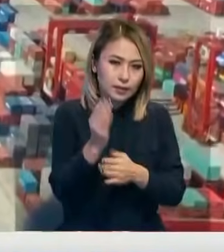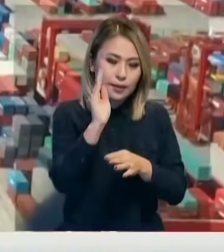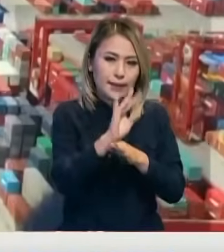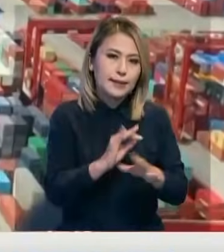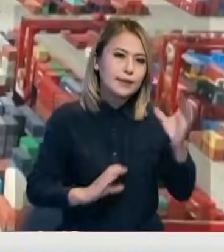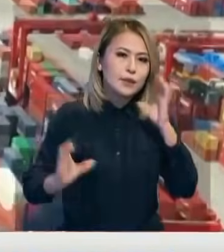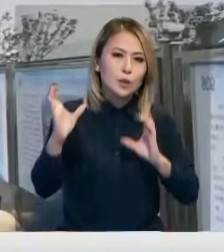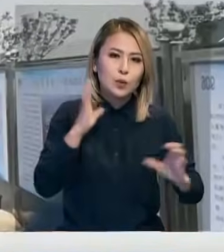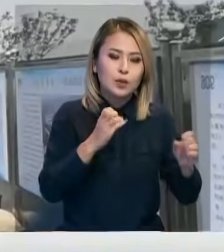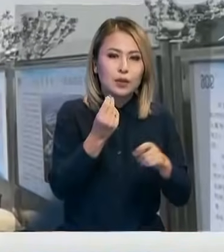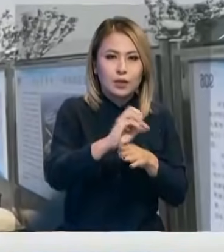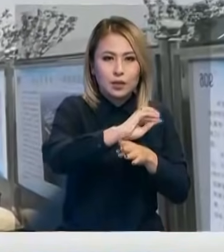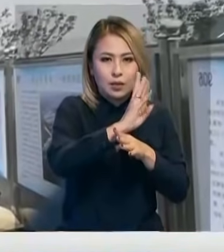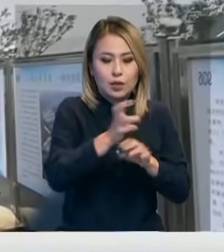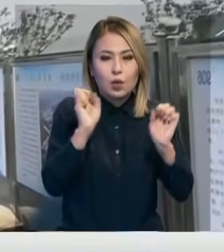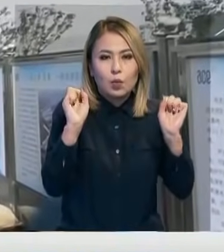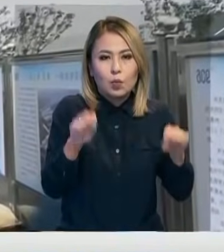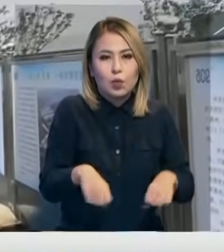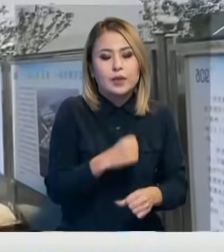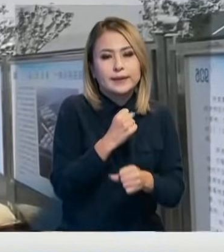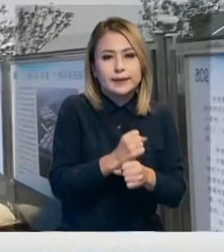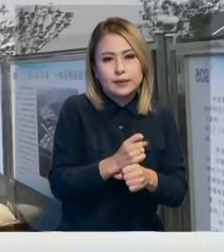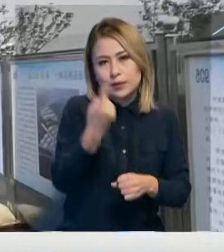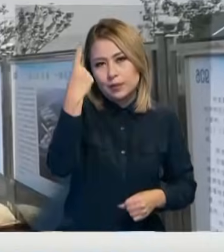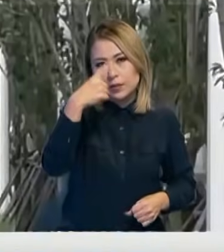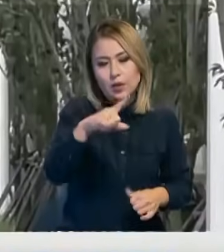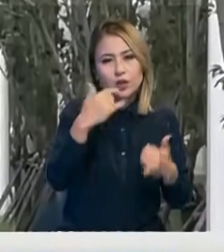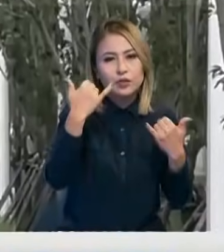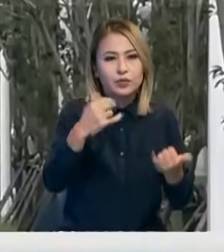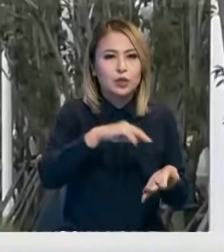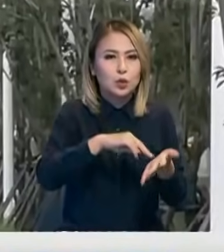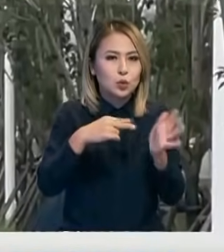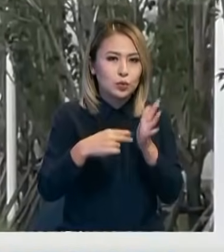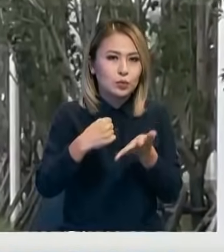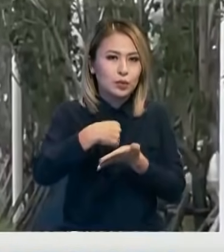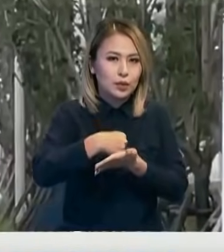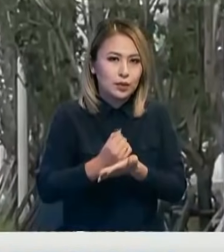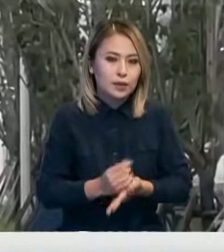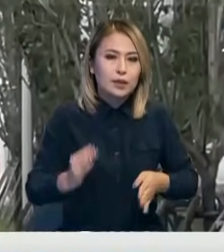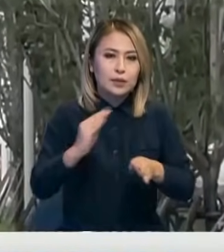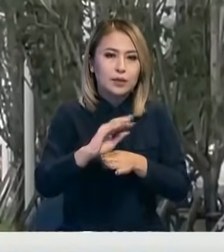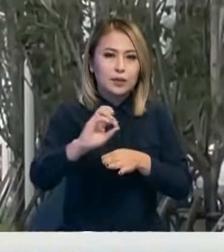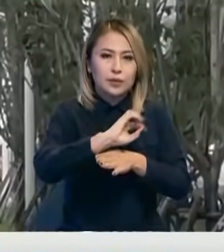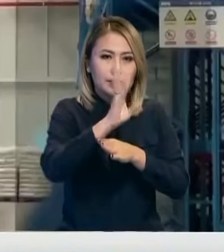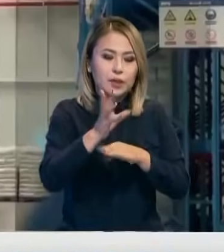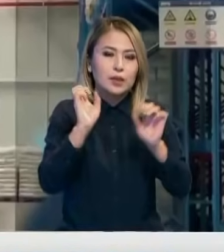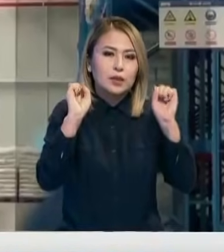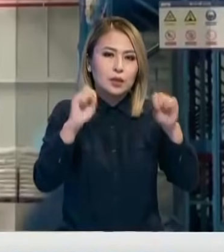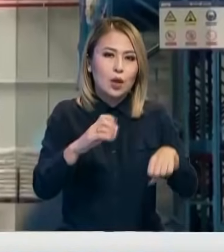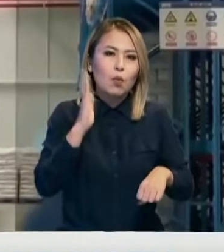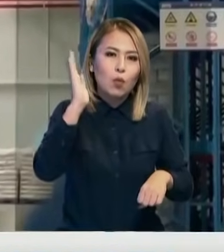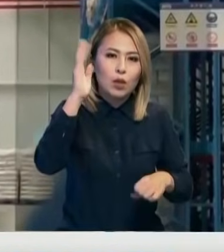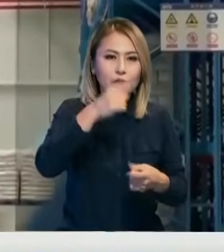институттары қаржыландыруға ниетті. Құрылтайшылардың айтуынша, бұл жобаның тұрақтылығы мен тиімділігін қамтамасыз етеді.